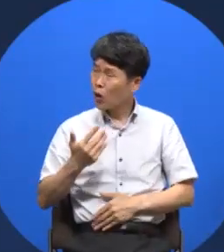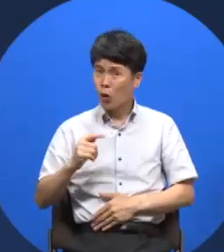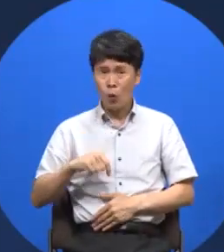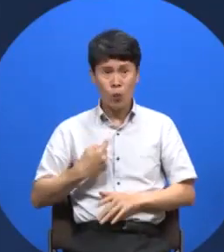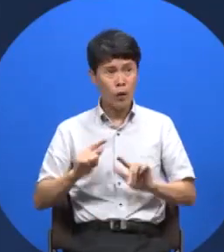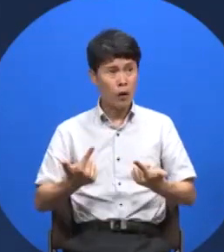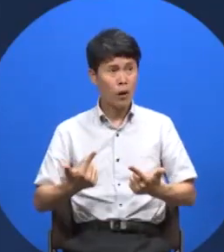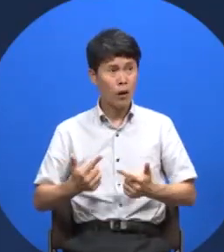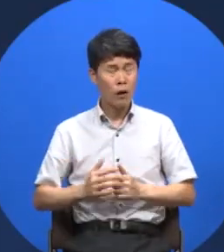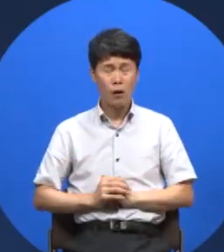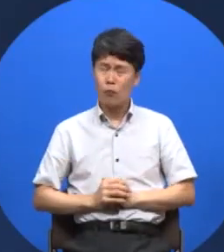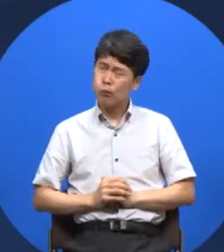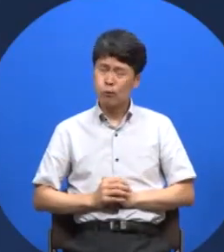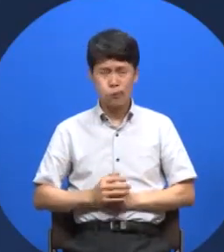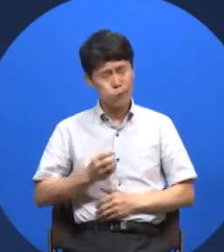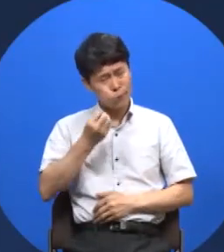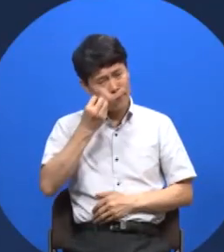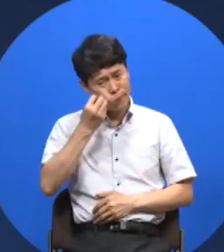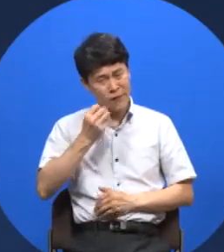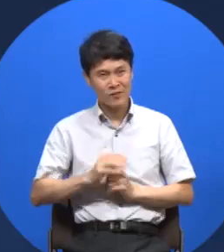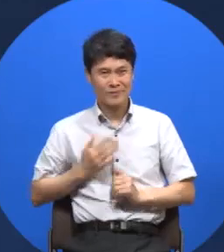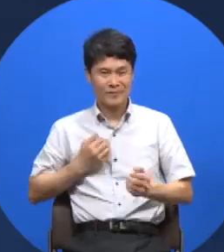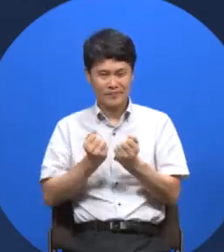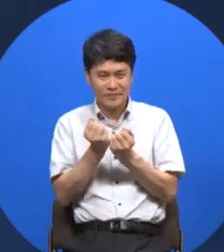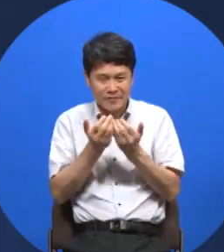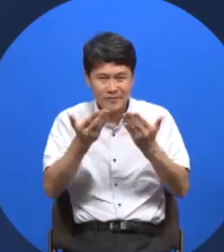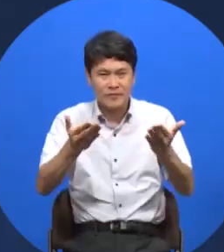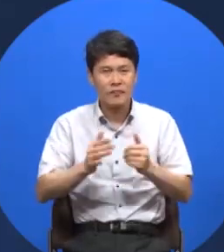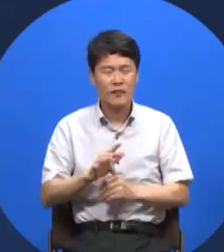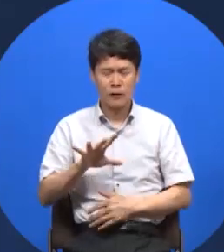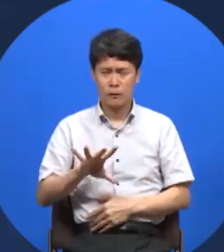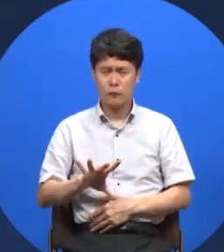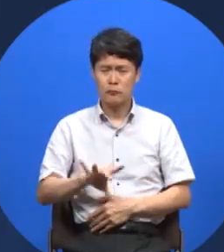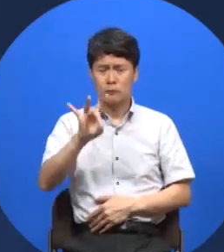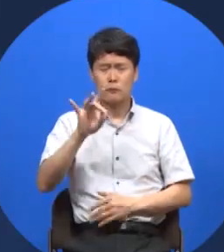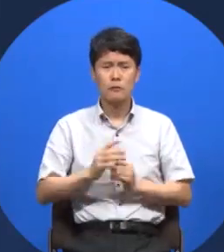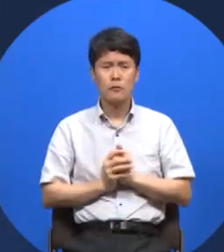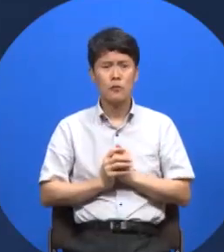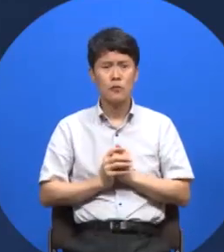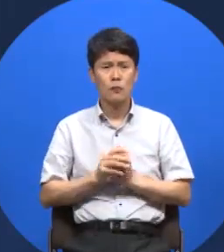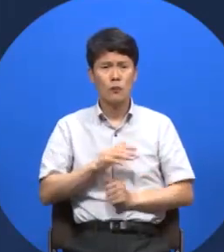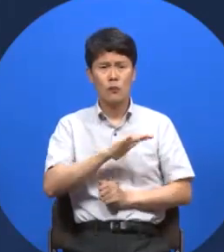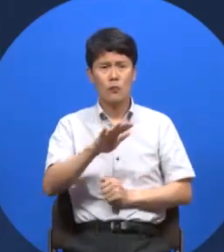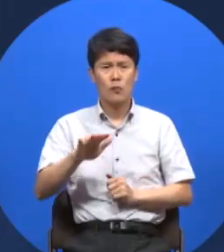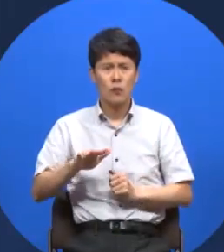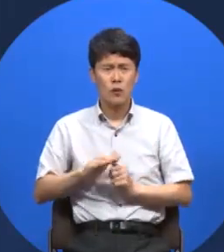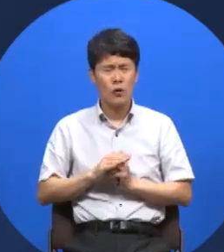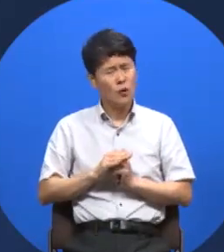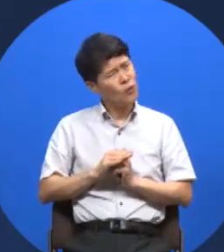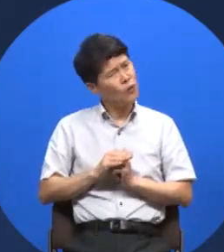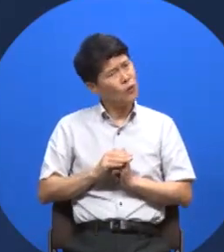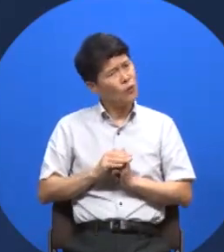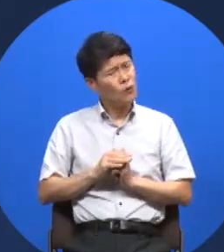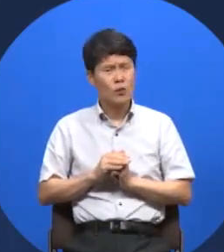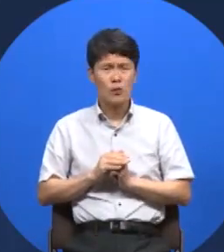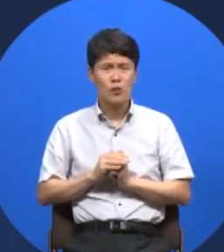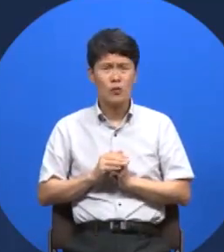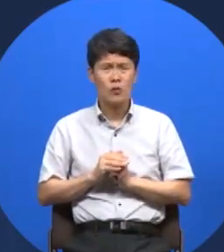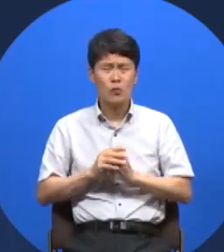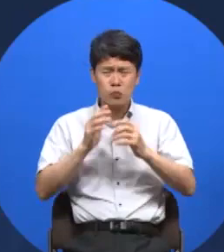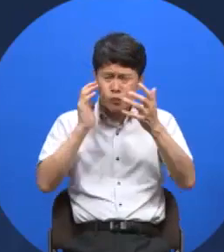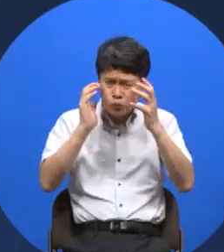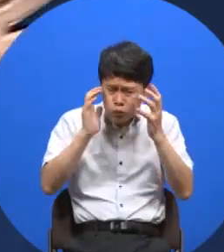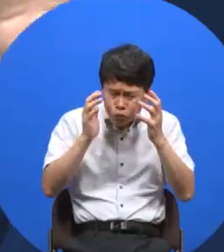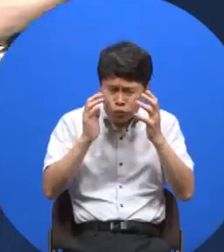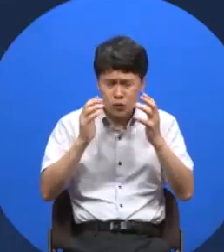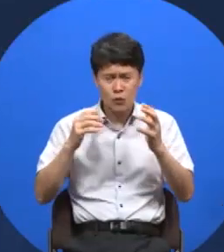것입니다. 뭐 제가 이런 식으로 설명했습니다. 처음에는 그것이 우리를 봐도 할지 모르고 굉장히